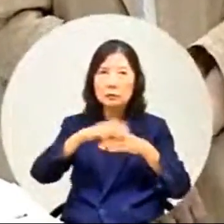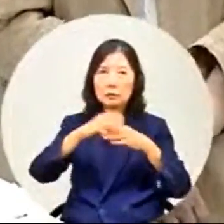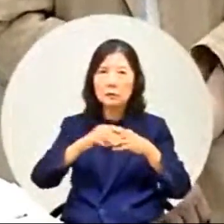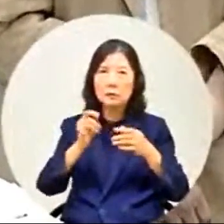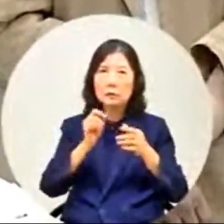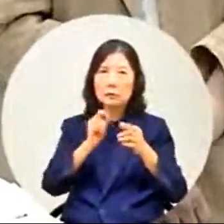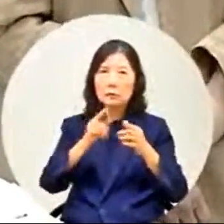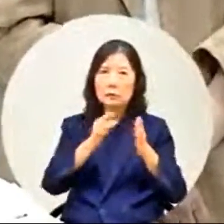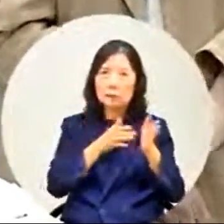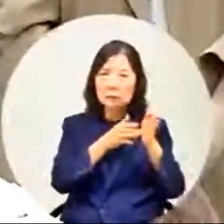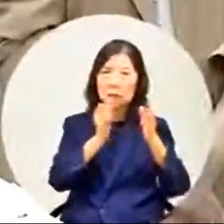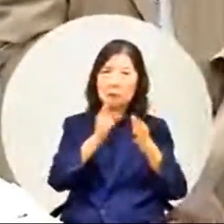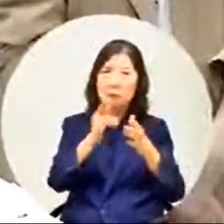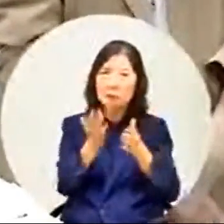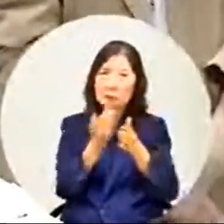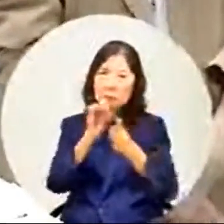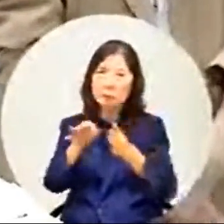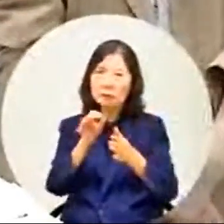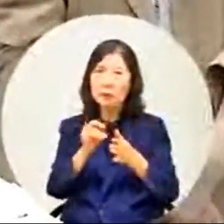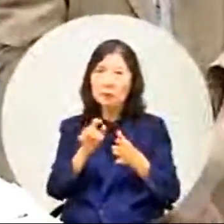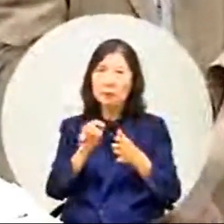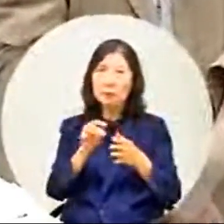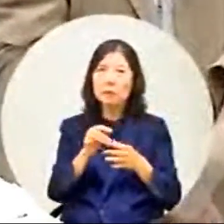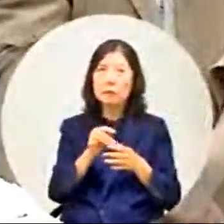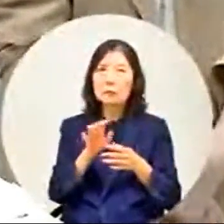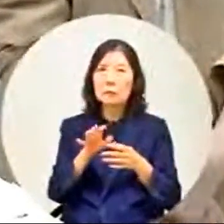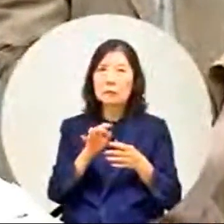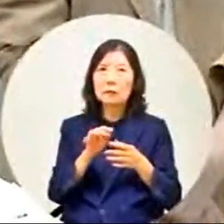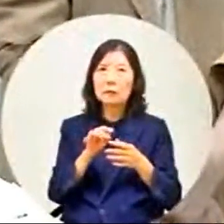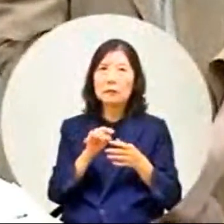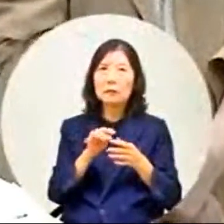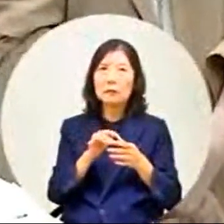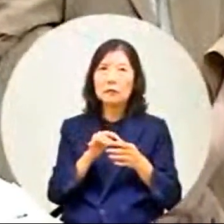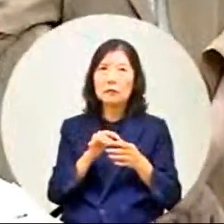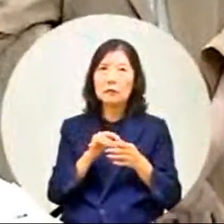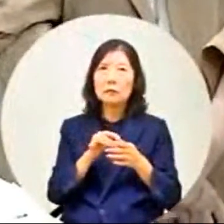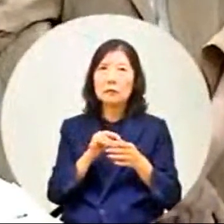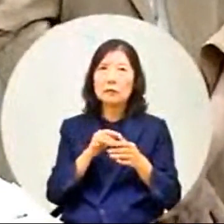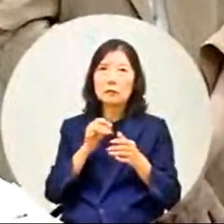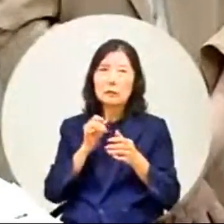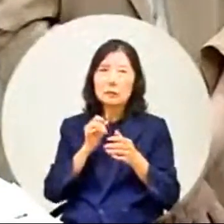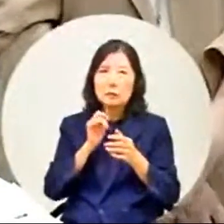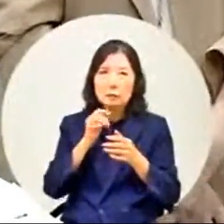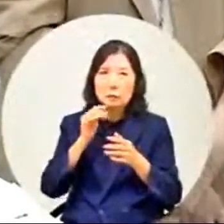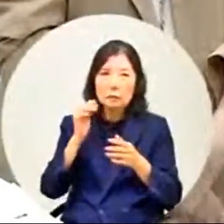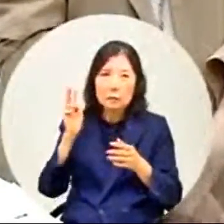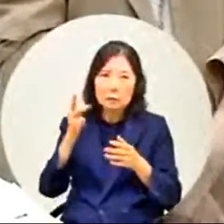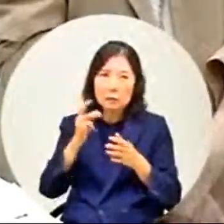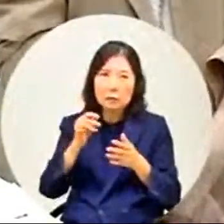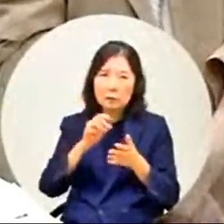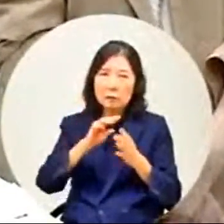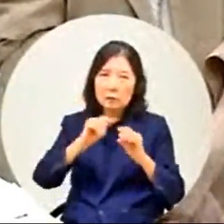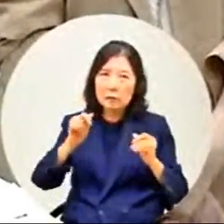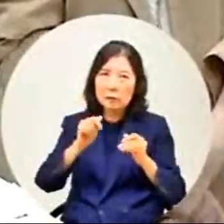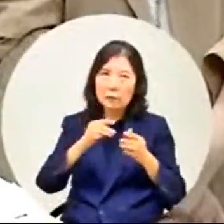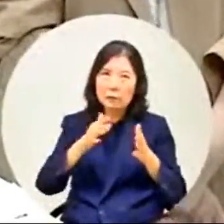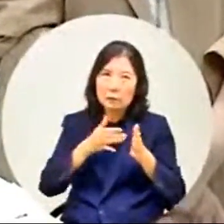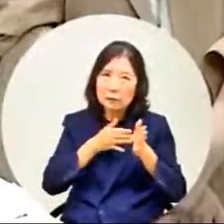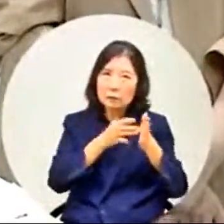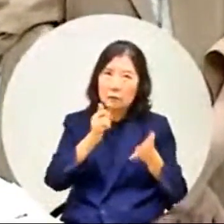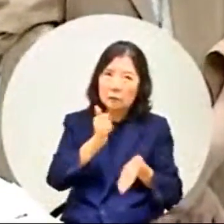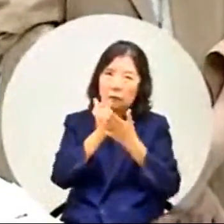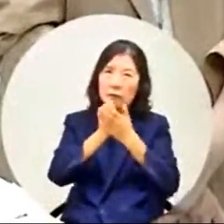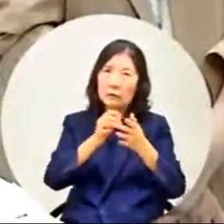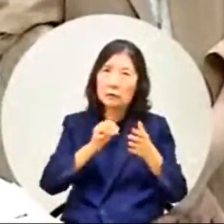预算，帅他用轻帅的帅哦，帅以轻轨用地取得费用支应部分车辆经